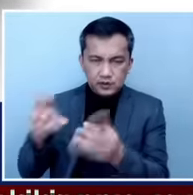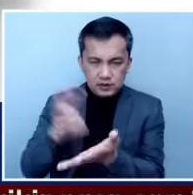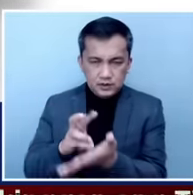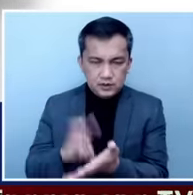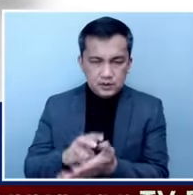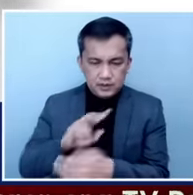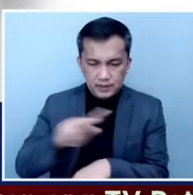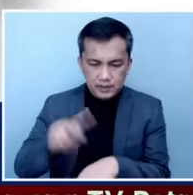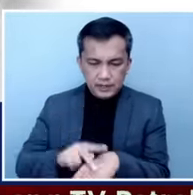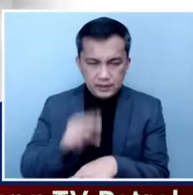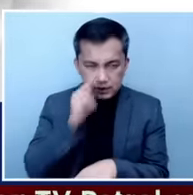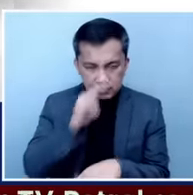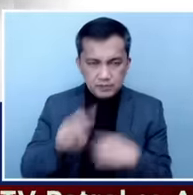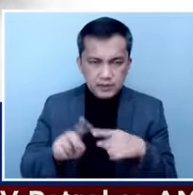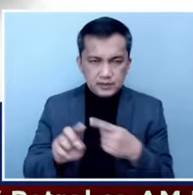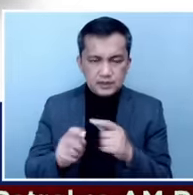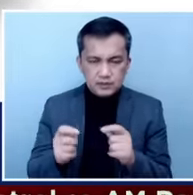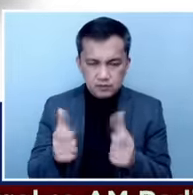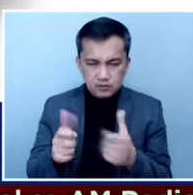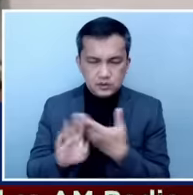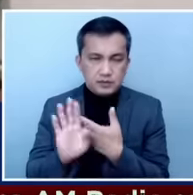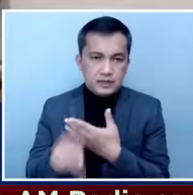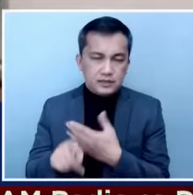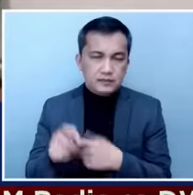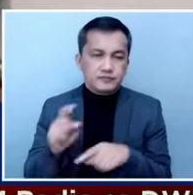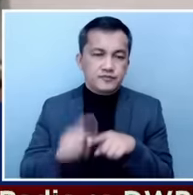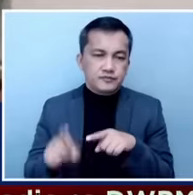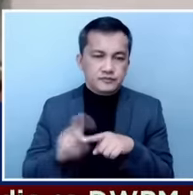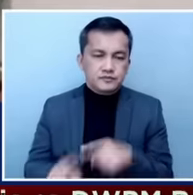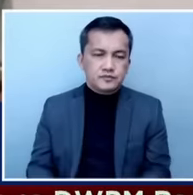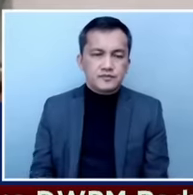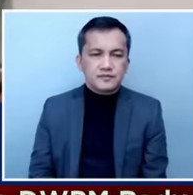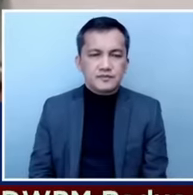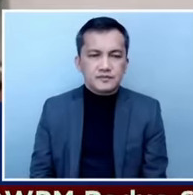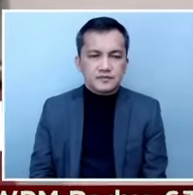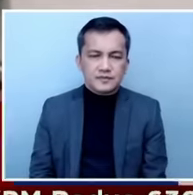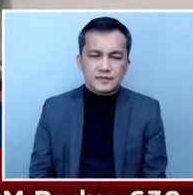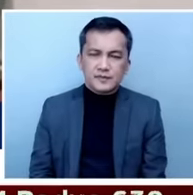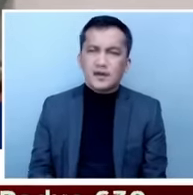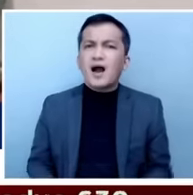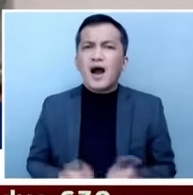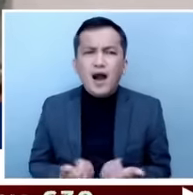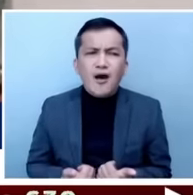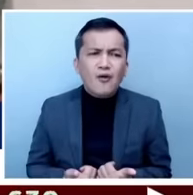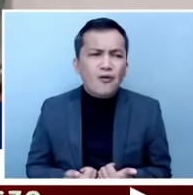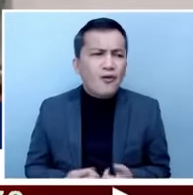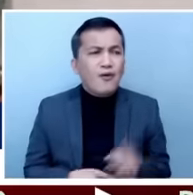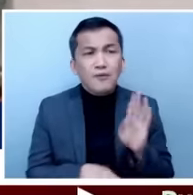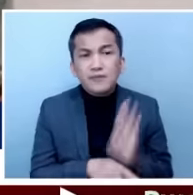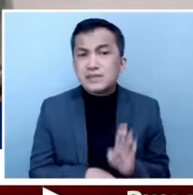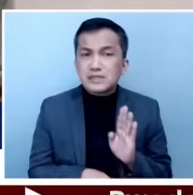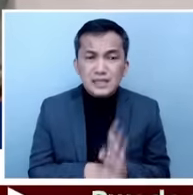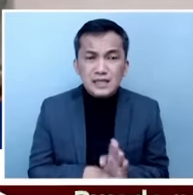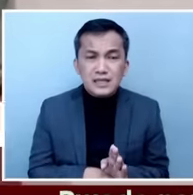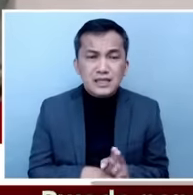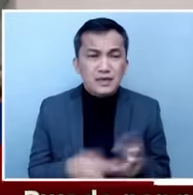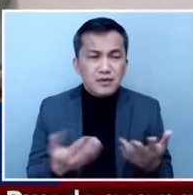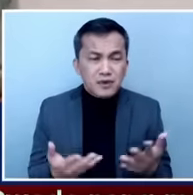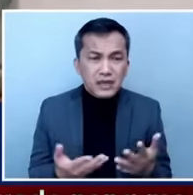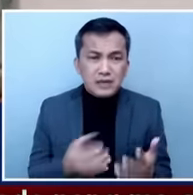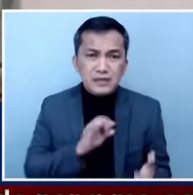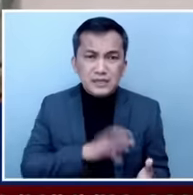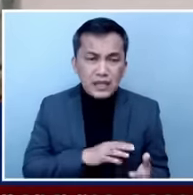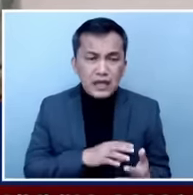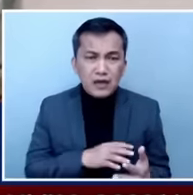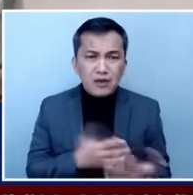pero naibalik din agad ang kuryente. Paano na lang yung negosyo namin? Walang customer, wala kaming kita, may